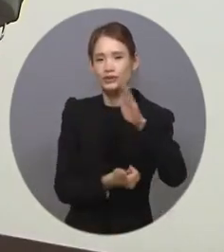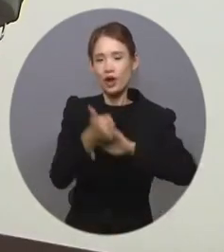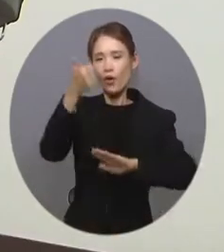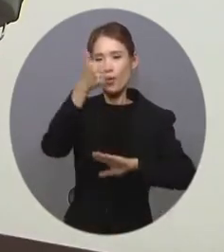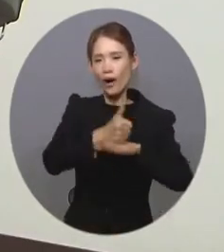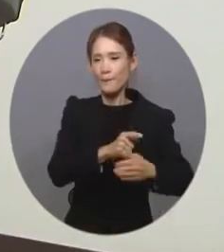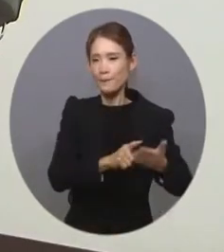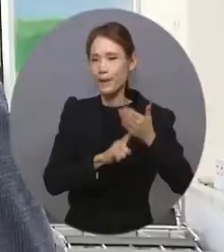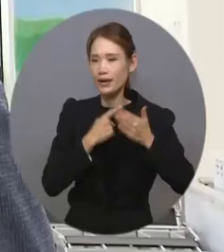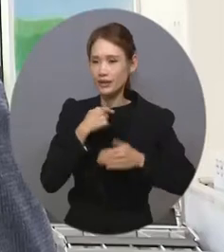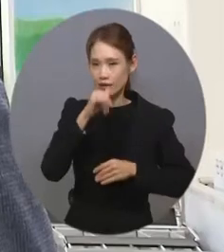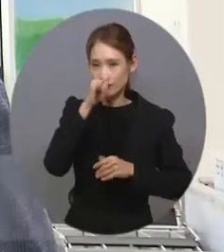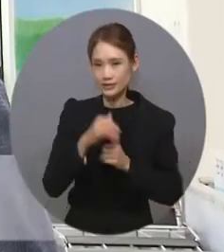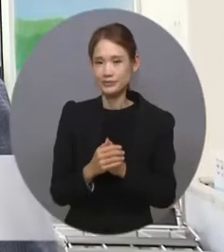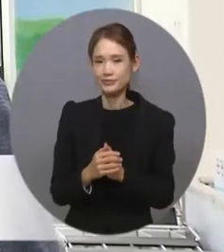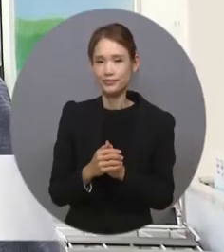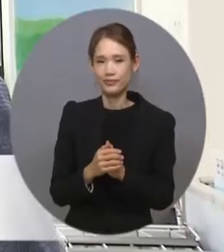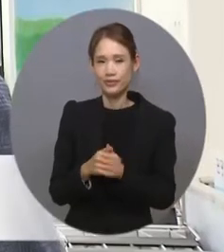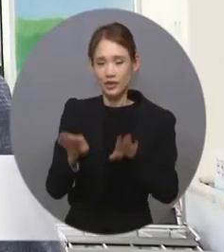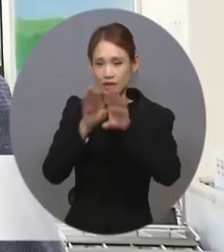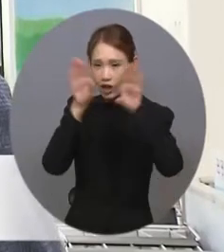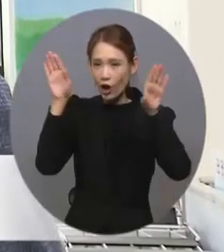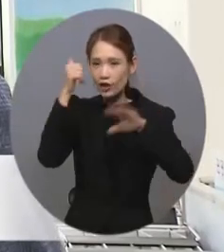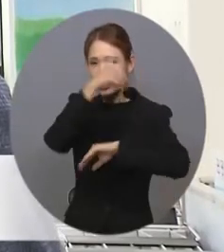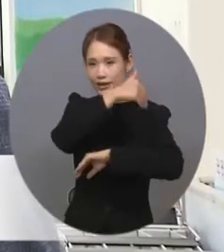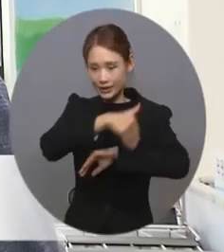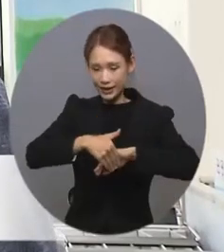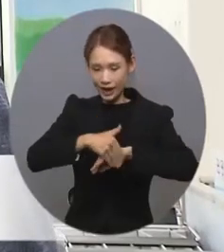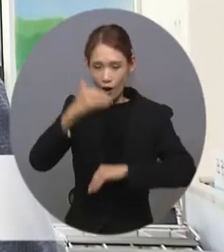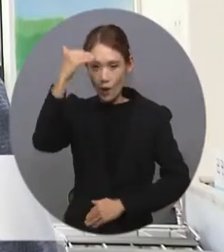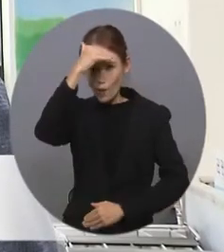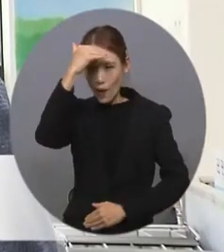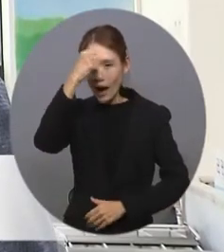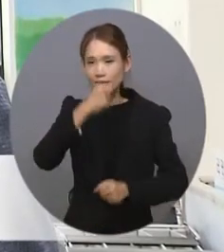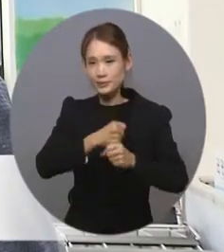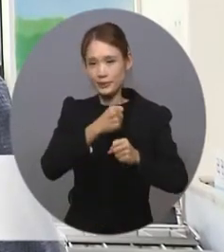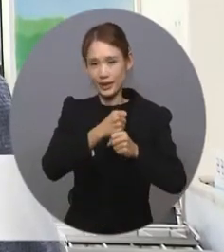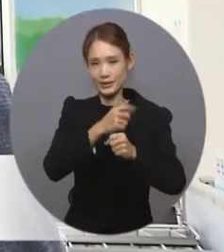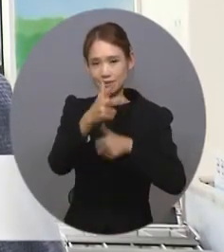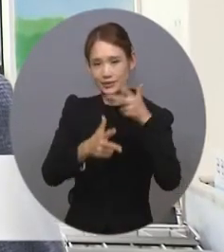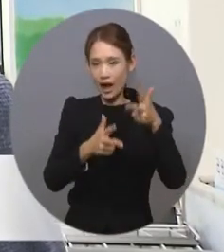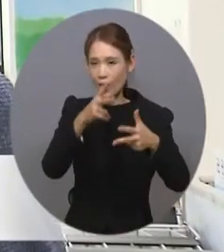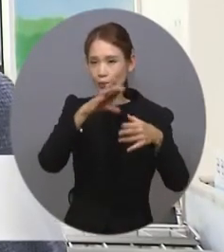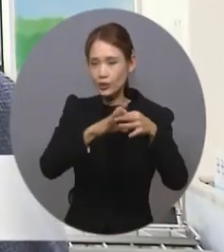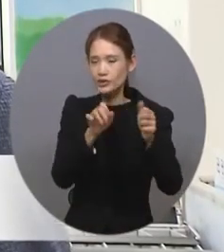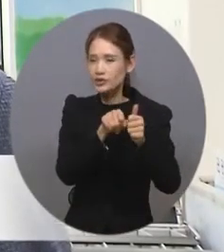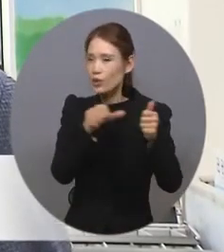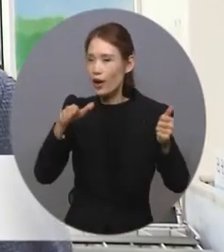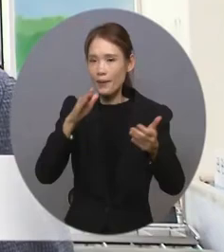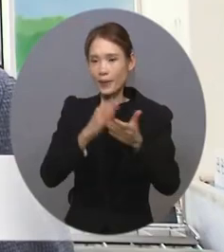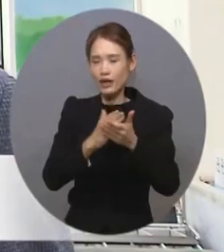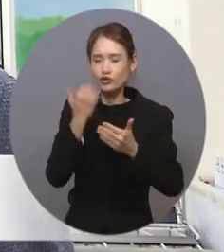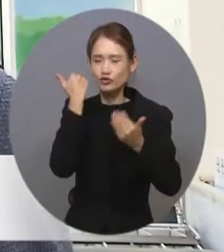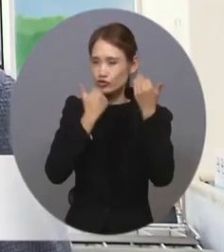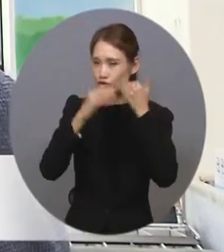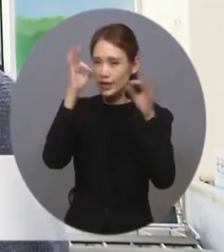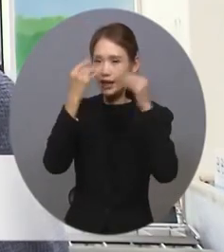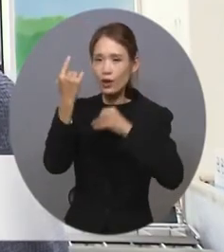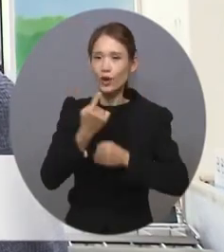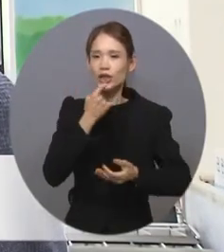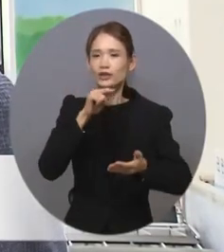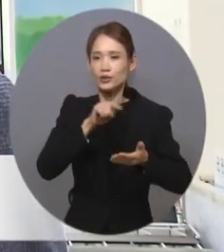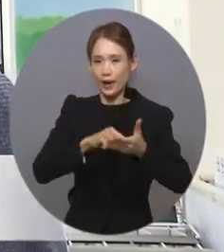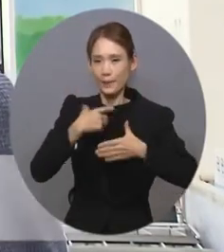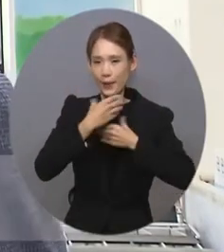있습니다 열린 관계 조성사업을 통해 소외된 사람 없이 누구나 찾아올 수 있는 남은 관광을